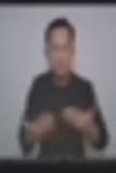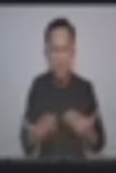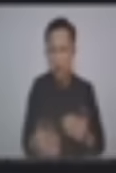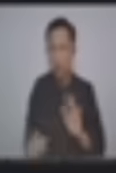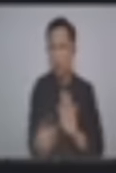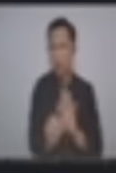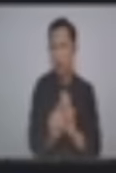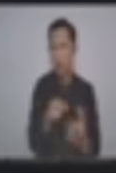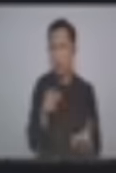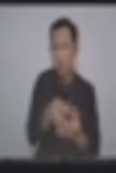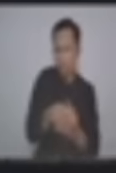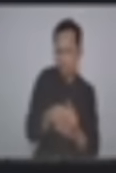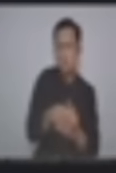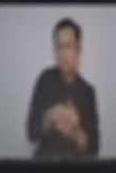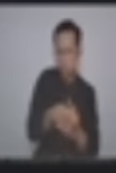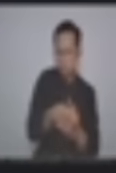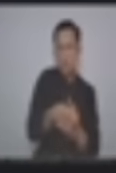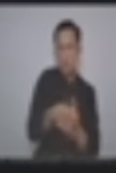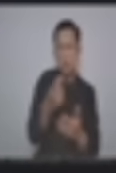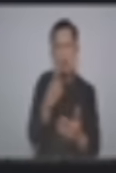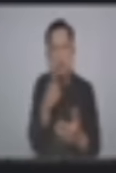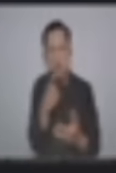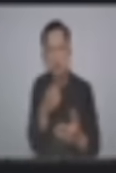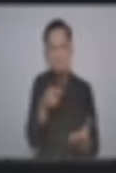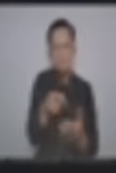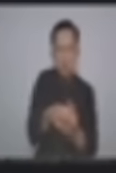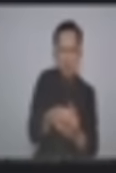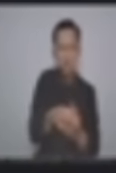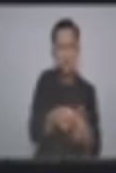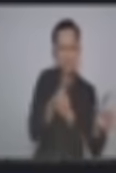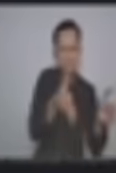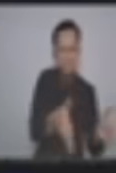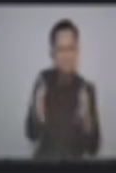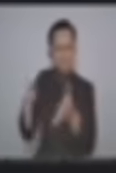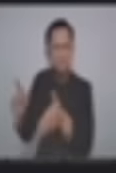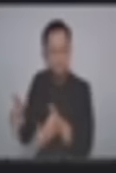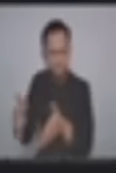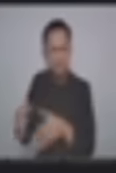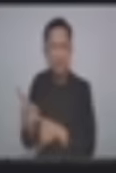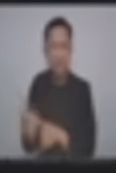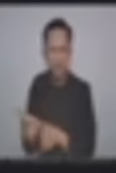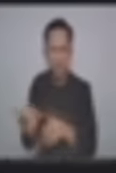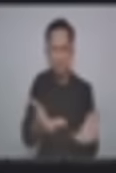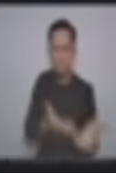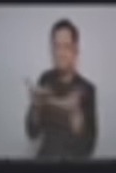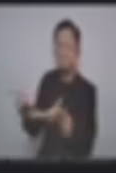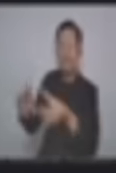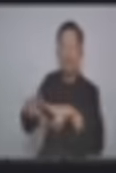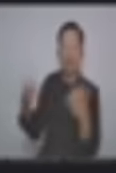Pemilu telah mendesain begitu rupa penyelesaian masalah pemilu pada masing-masing kategori dan diserahkan kepada lembaga-lembaga yang